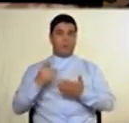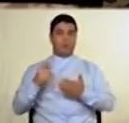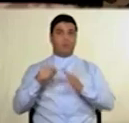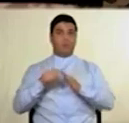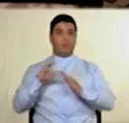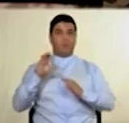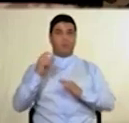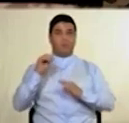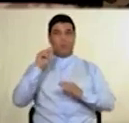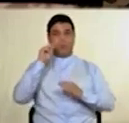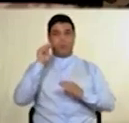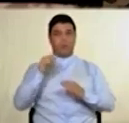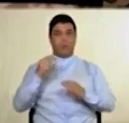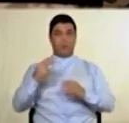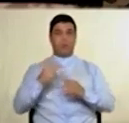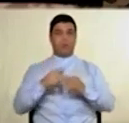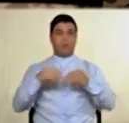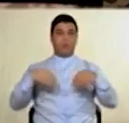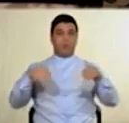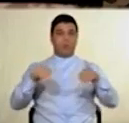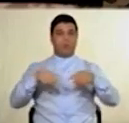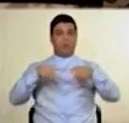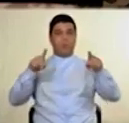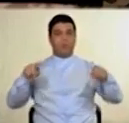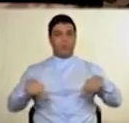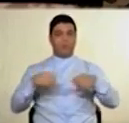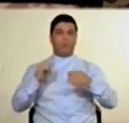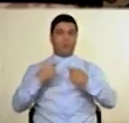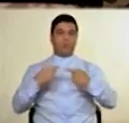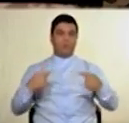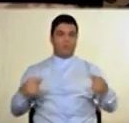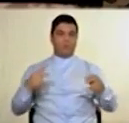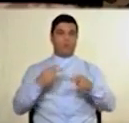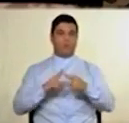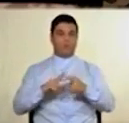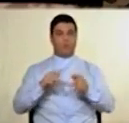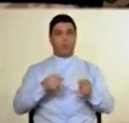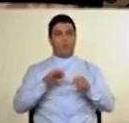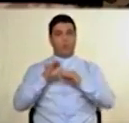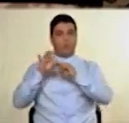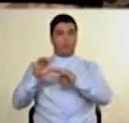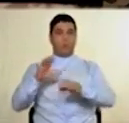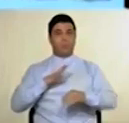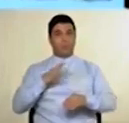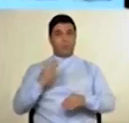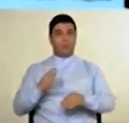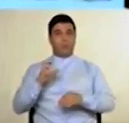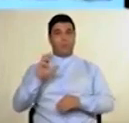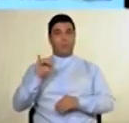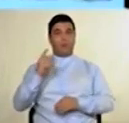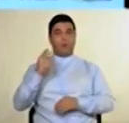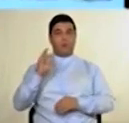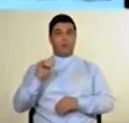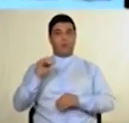Sudyonadan Xitoyga jun gazlama, gilam, zeb-zinat buyumlari va qimmatbaho toshlar olib borilgan bo'lsa, Baxtriyadan